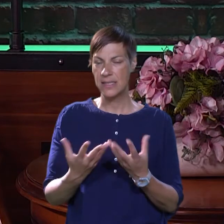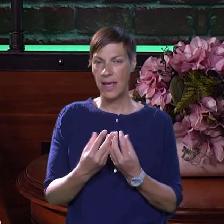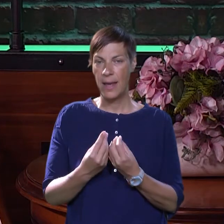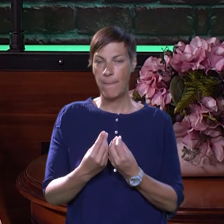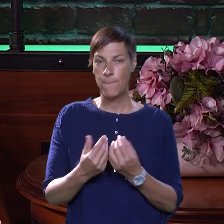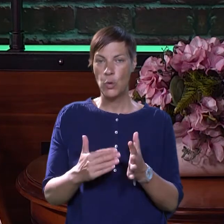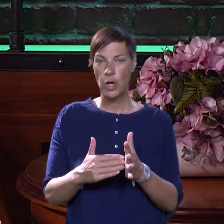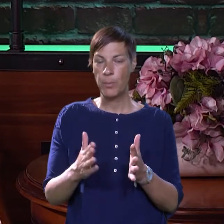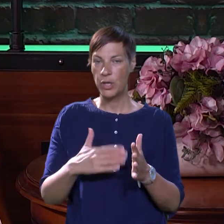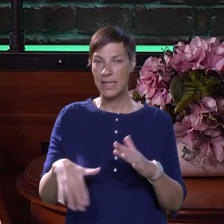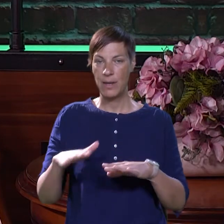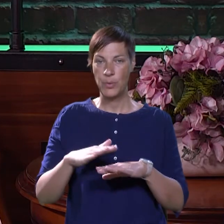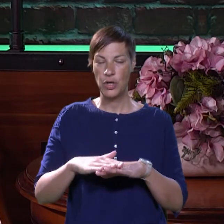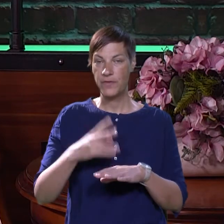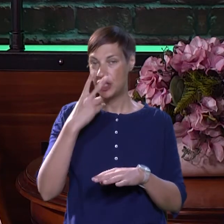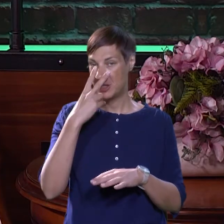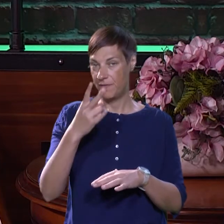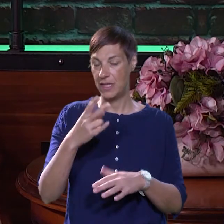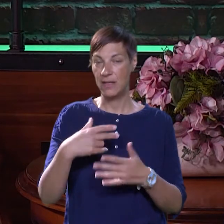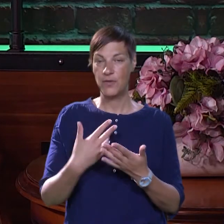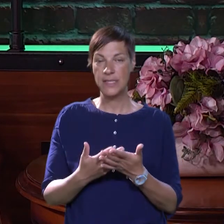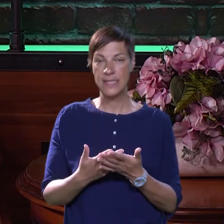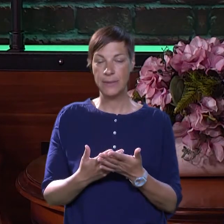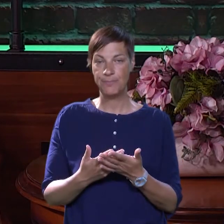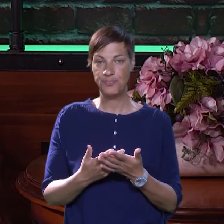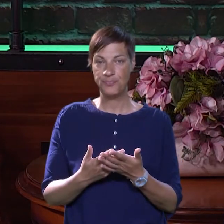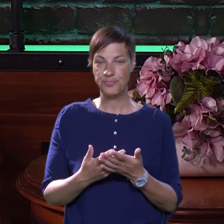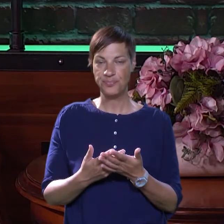jako puno je potrebno više vidljivosti na